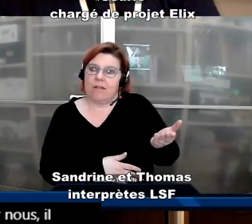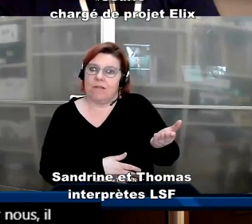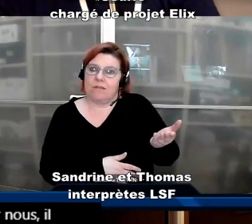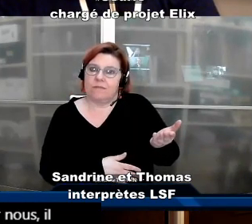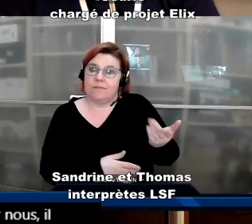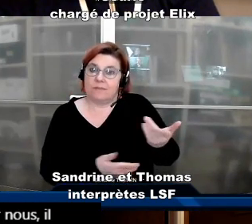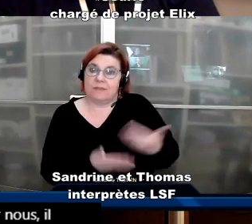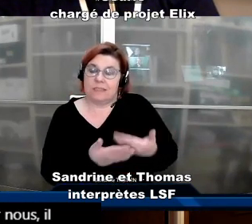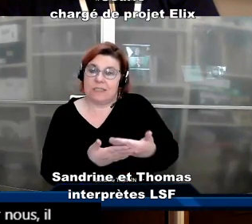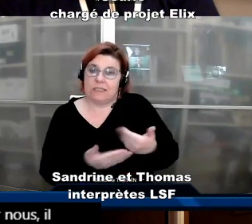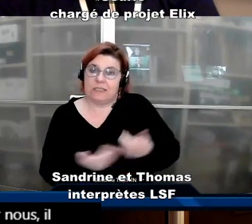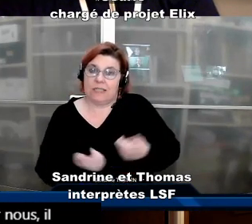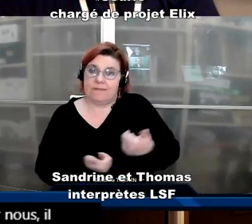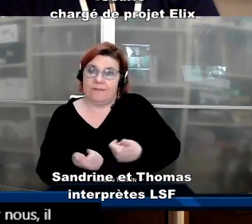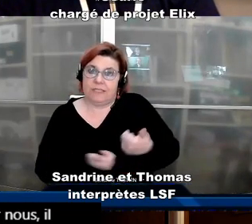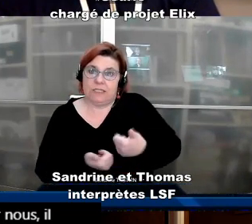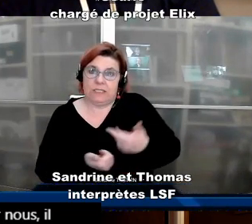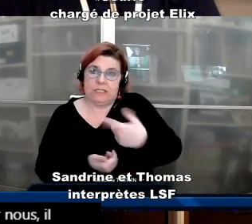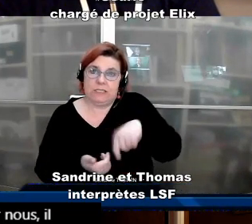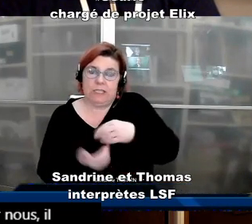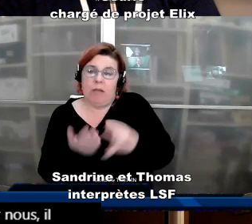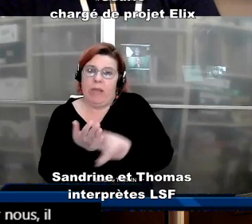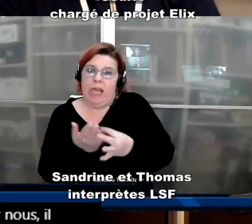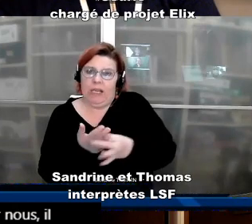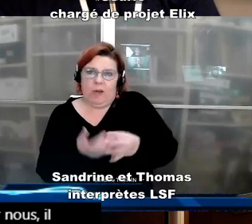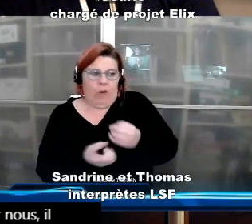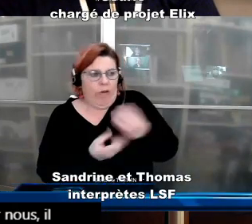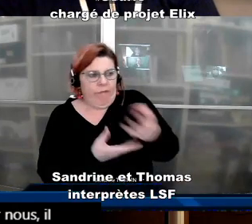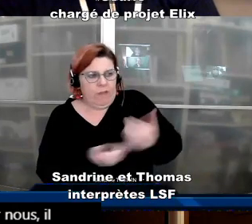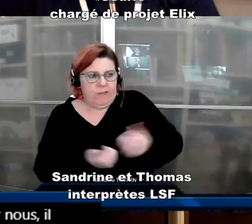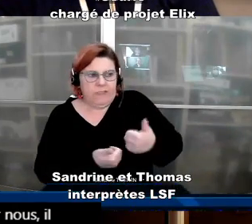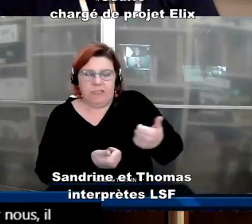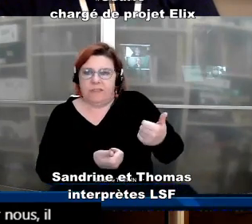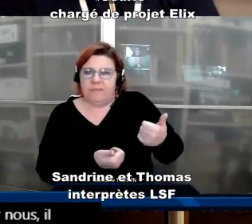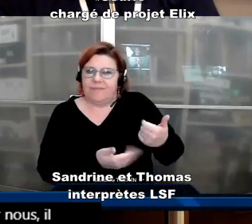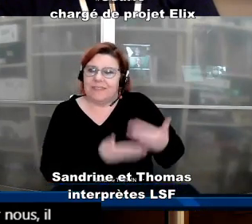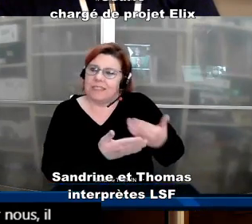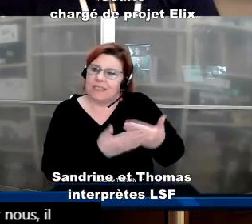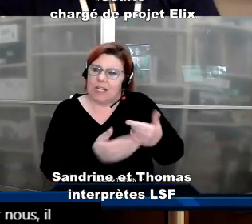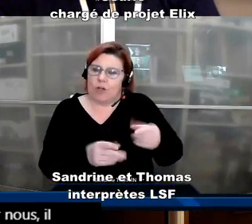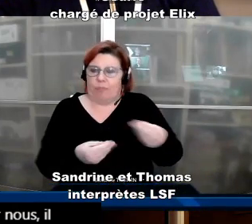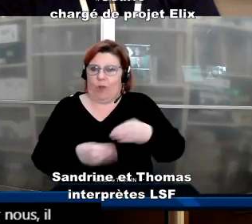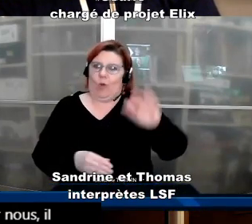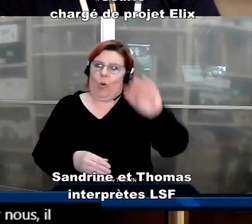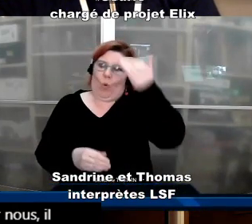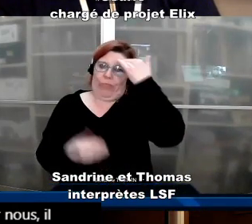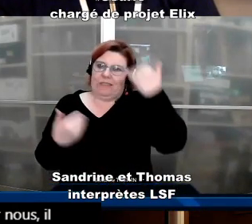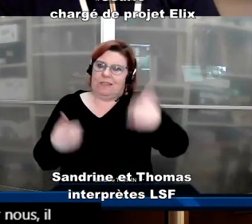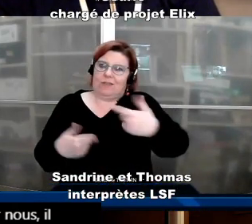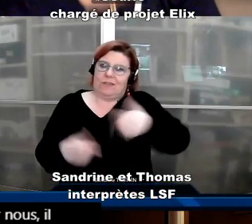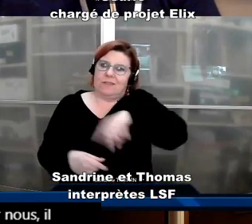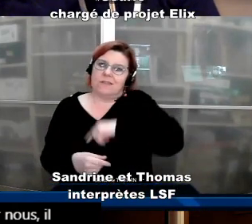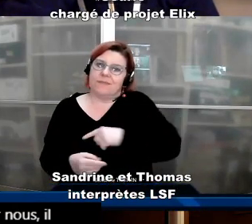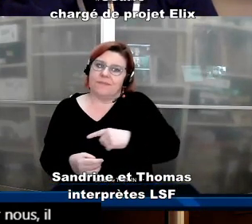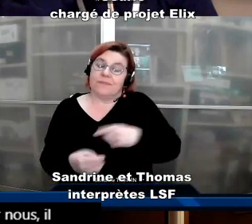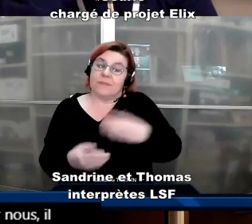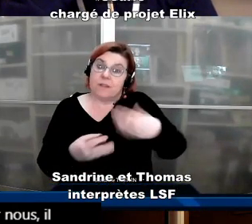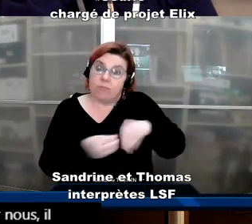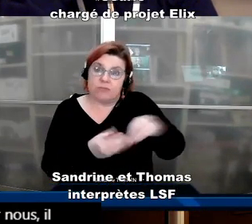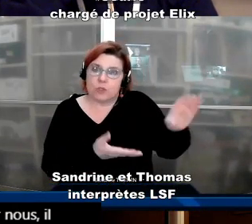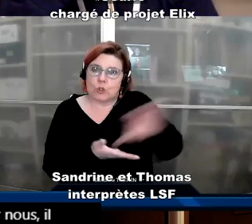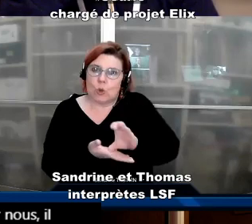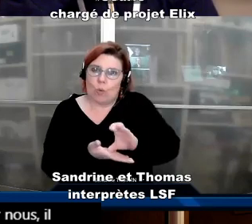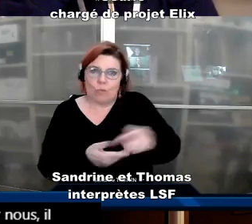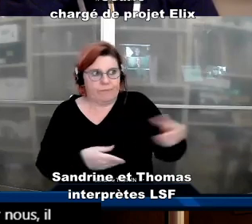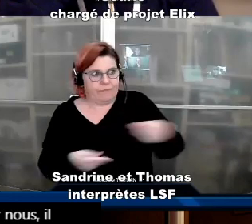du service en tout cas qu'on offre. Donc ça, c'est une super reconnaissance. Et en plus, ce don nous permet